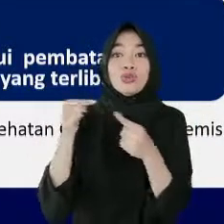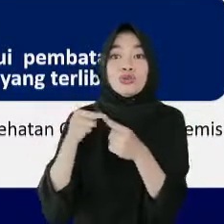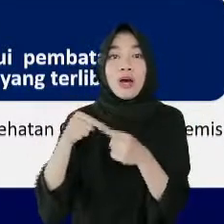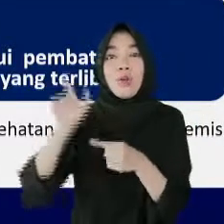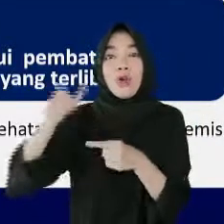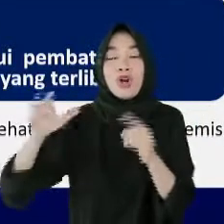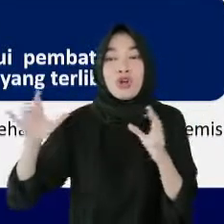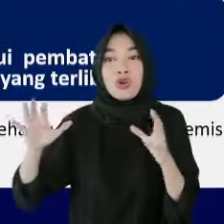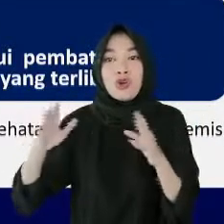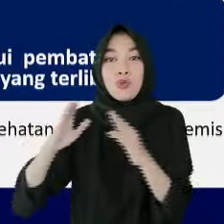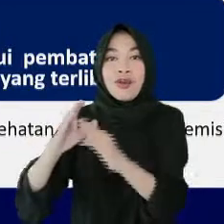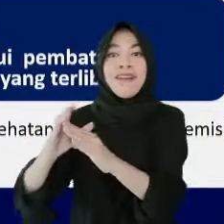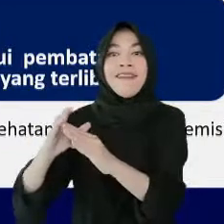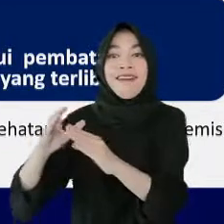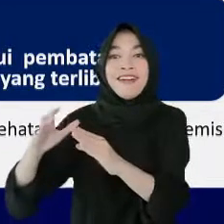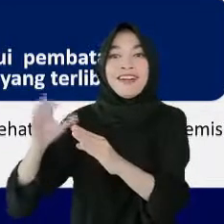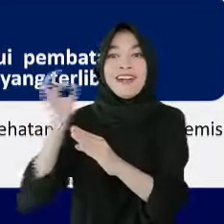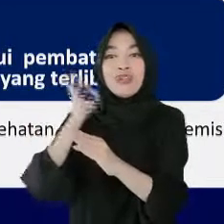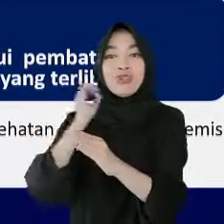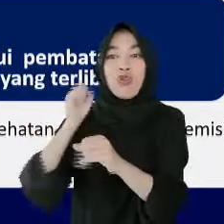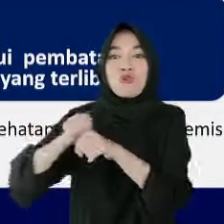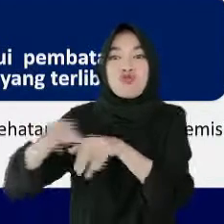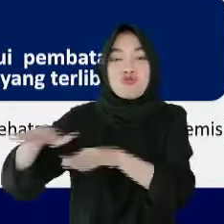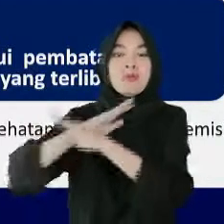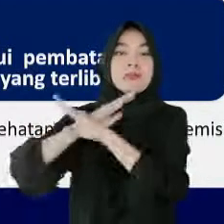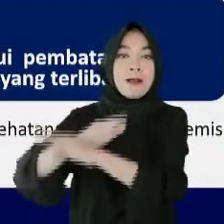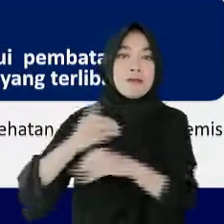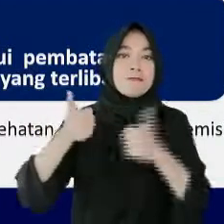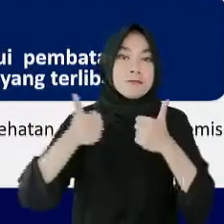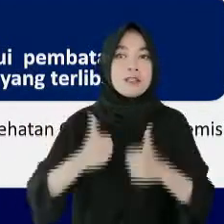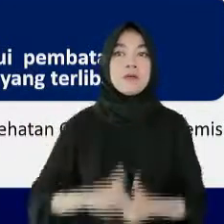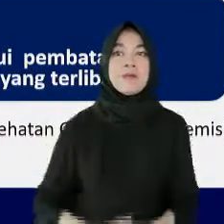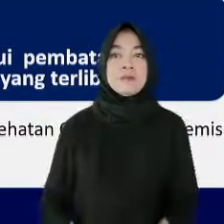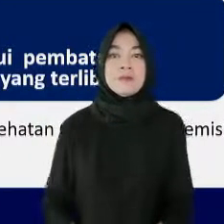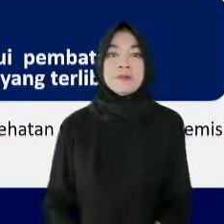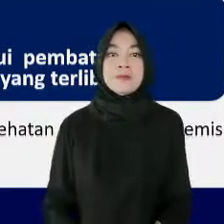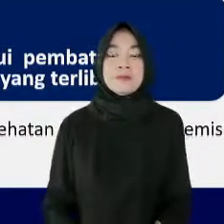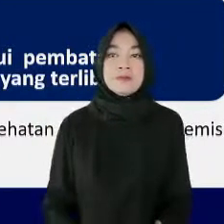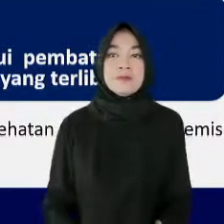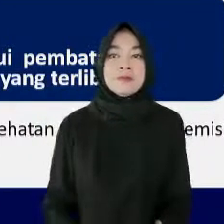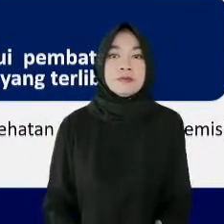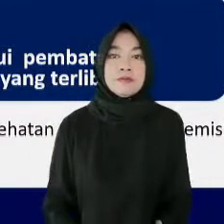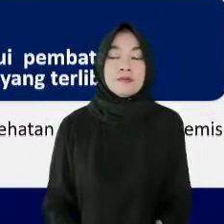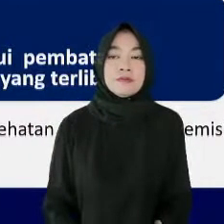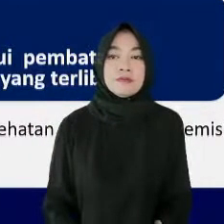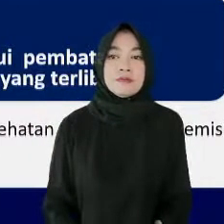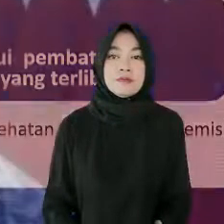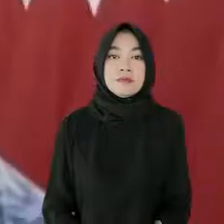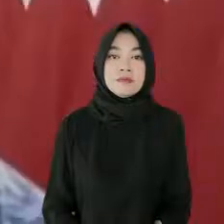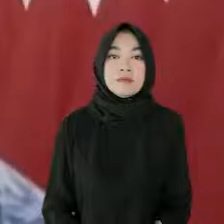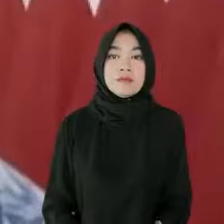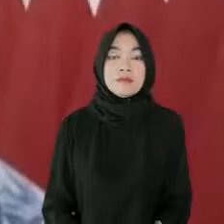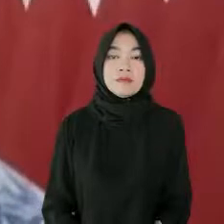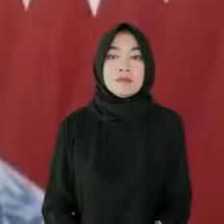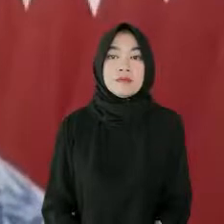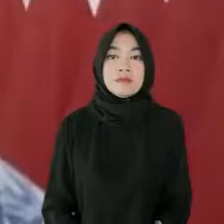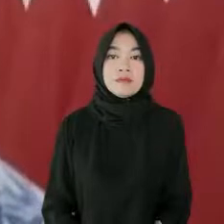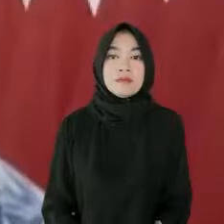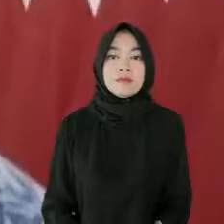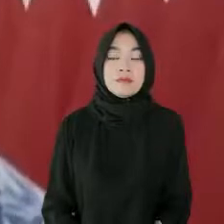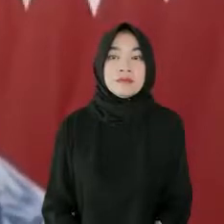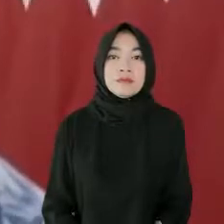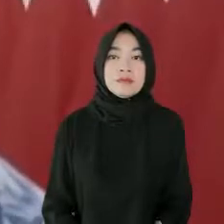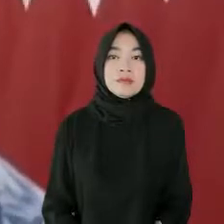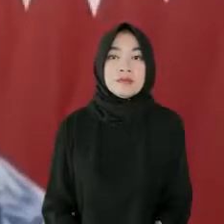kerumunan dan risiko penularan Bagaimanapun juga kita harus pahami bahwa Sama halnya dengan penyelenggaraan